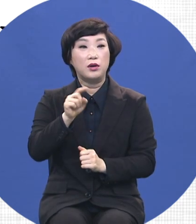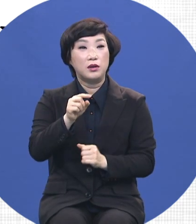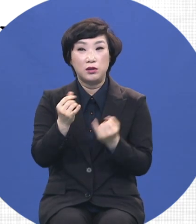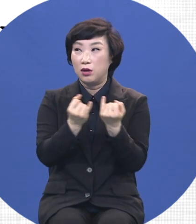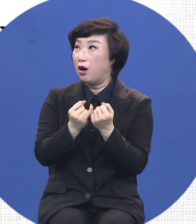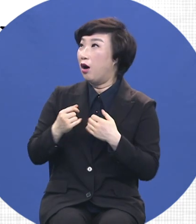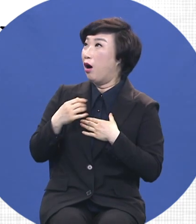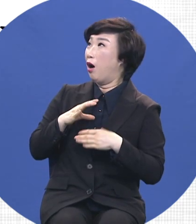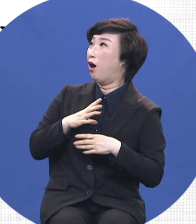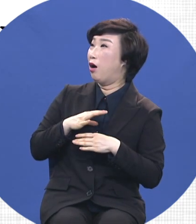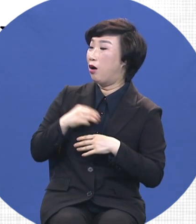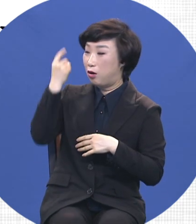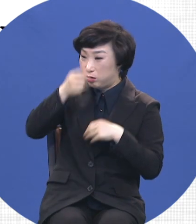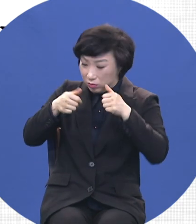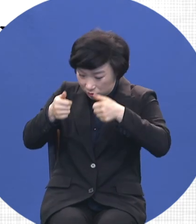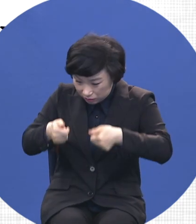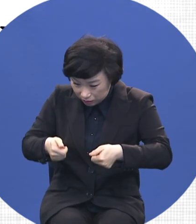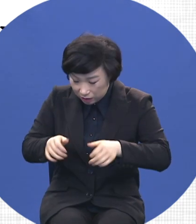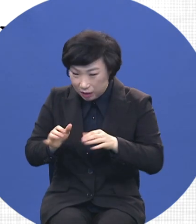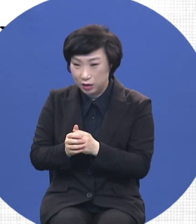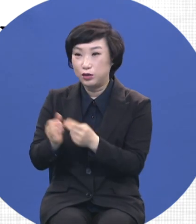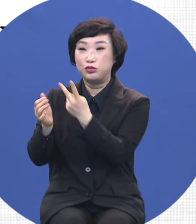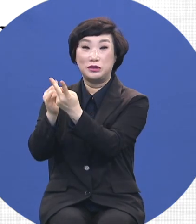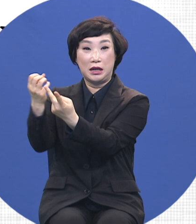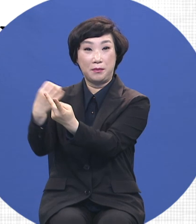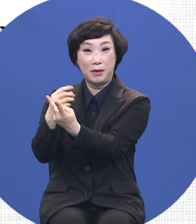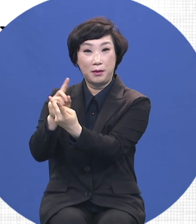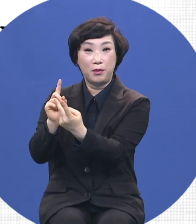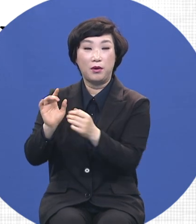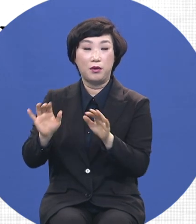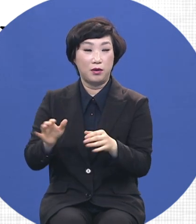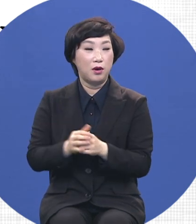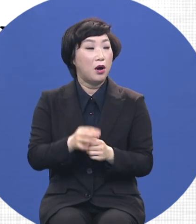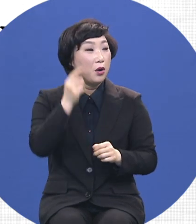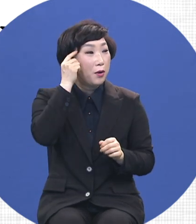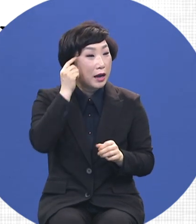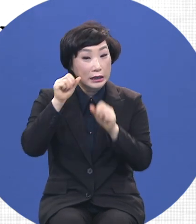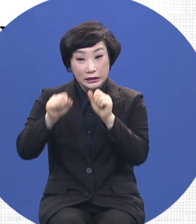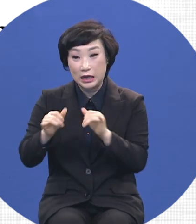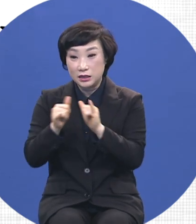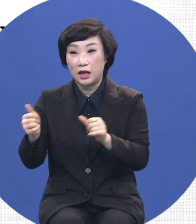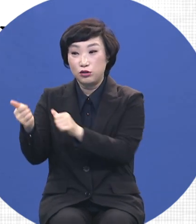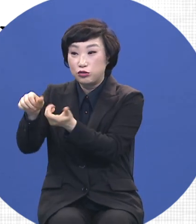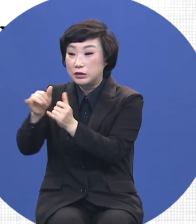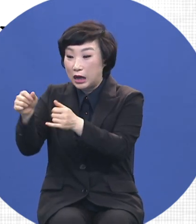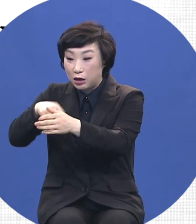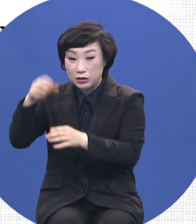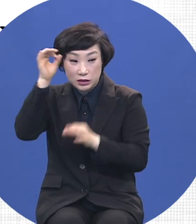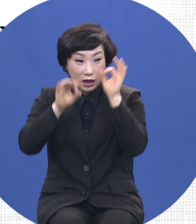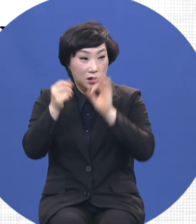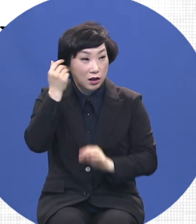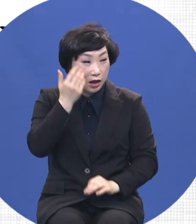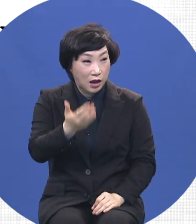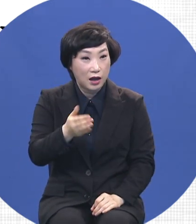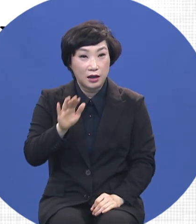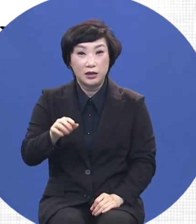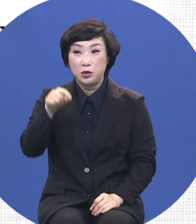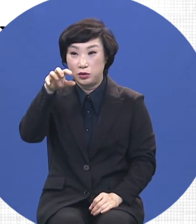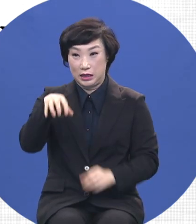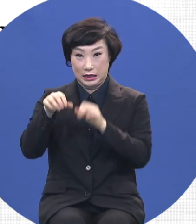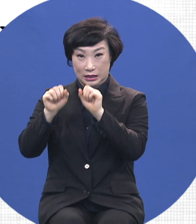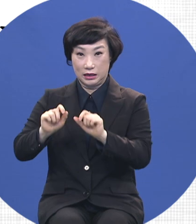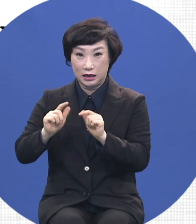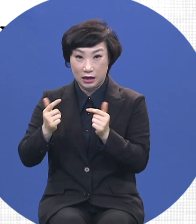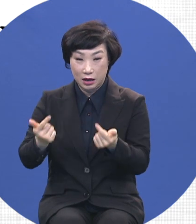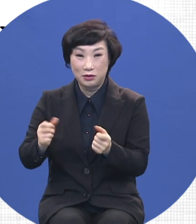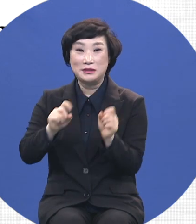여자들이 두려워 얼굴을 땅에 대니 두 사람이 이르되 어찌하여 산자를 죽은 자 가운데서 찾느냐? 여기